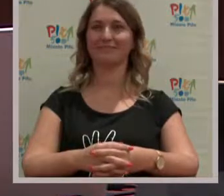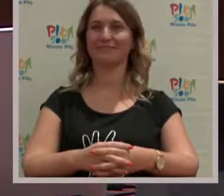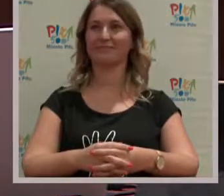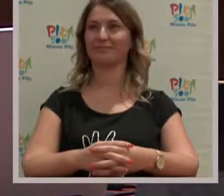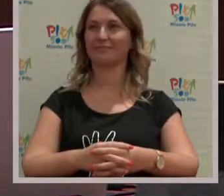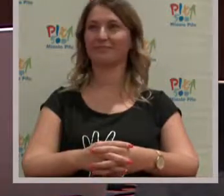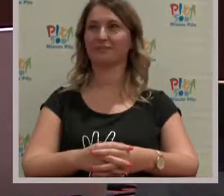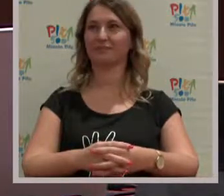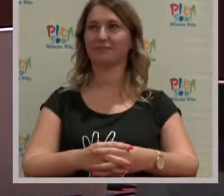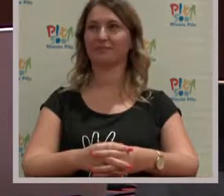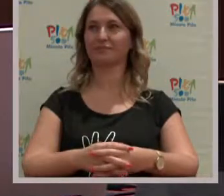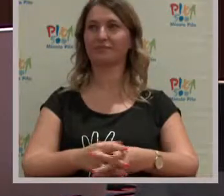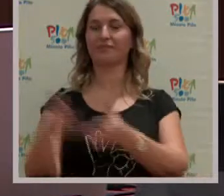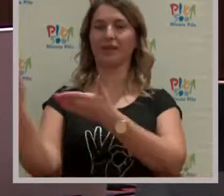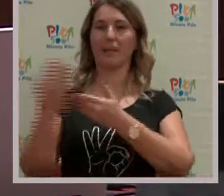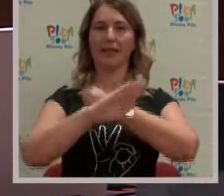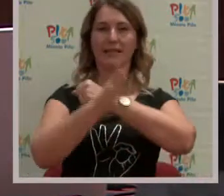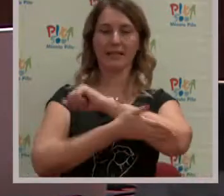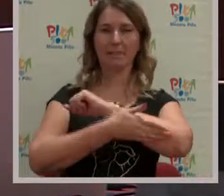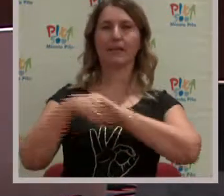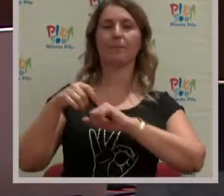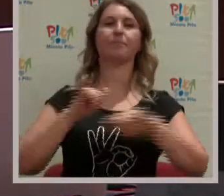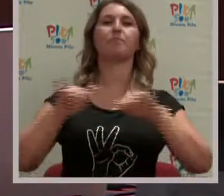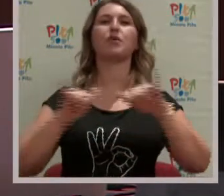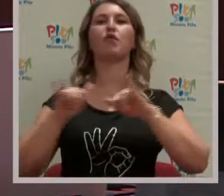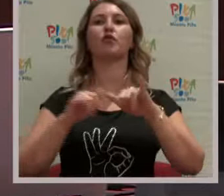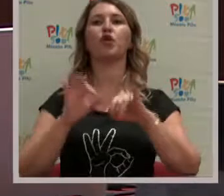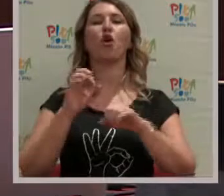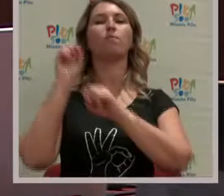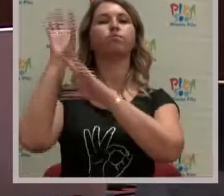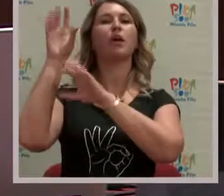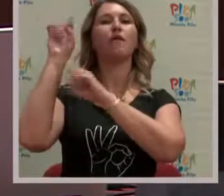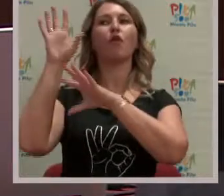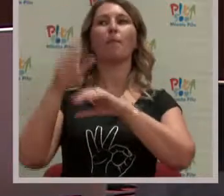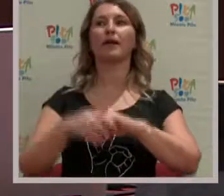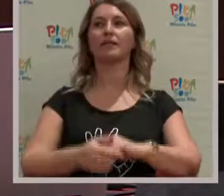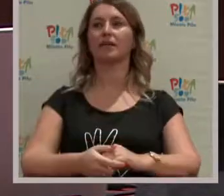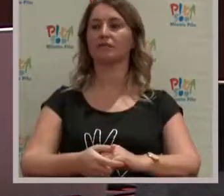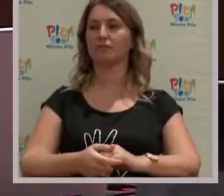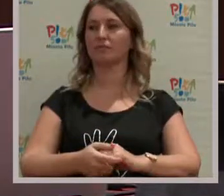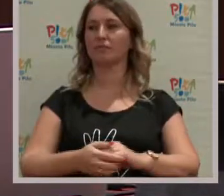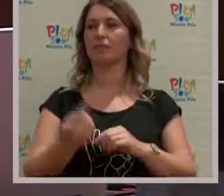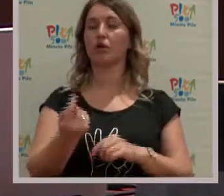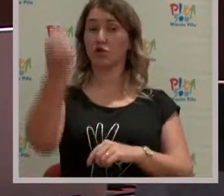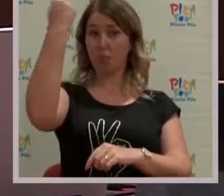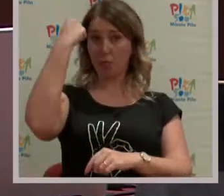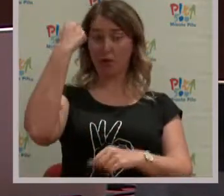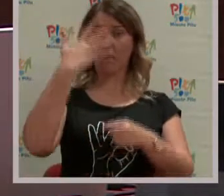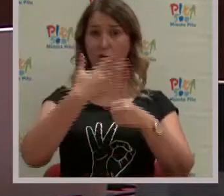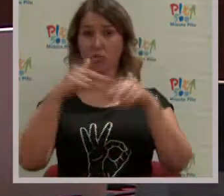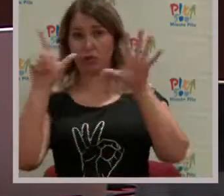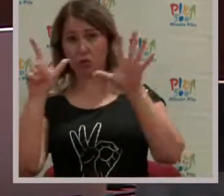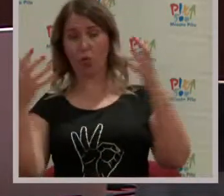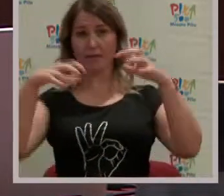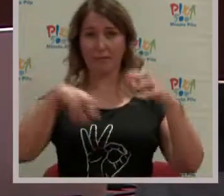Poproszę teraz Wiceprzewodniczącą Rady Miasta Piły, panią Marię Kubicę, o odczytanie informacji w sprawie protokołu z 57. Sesji Rady